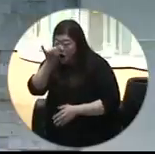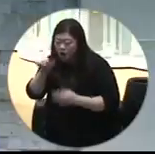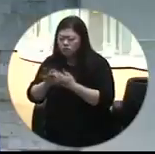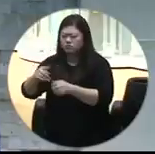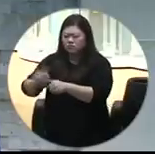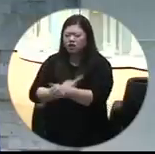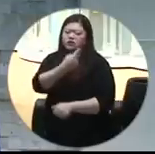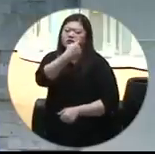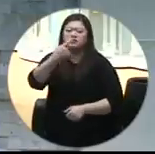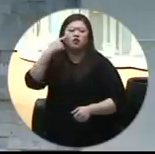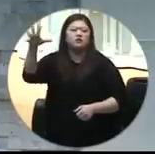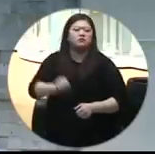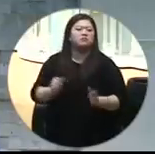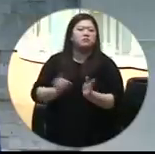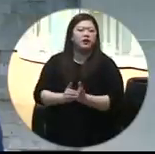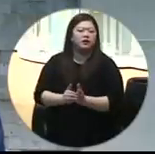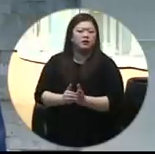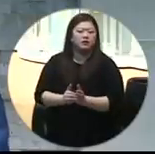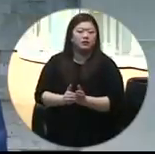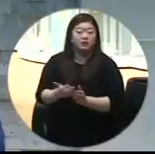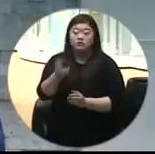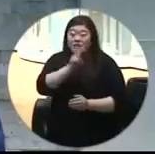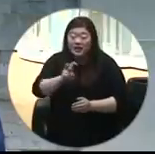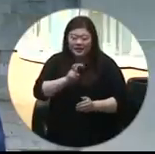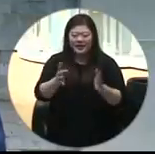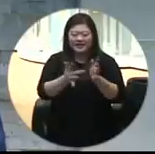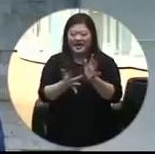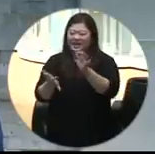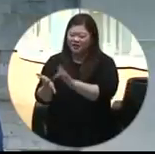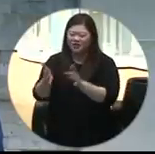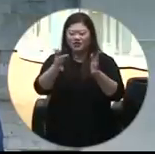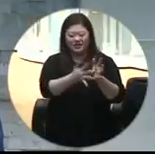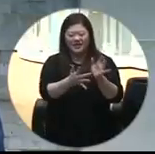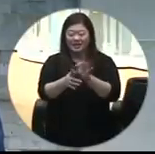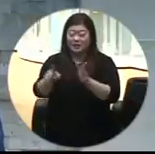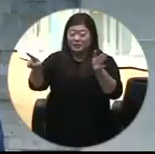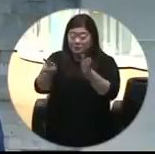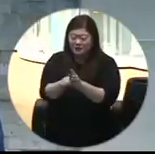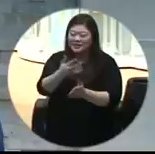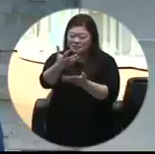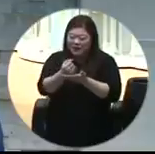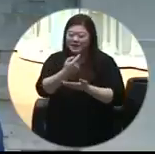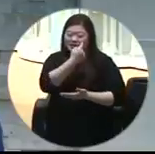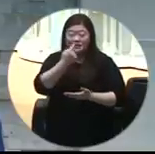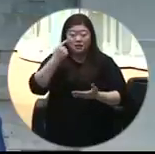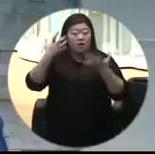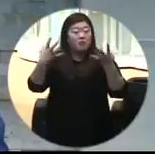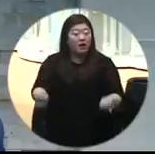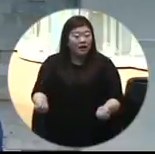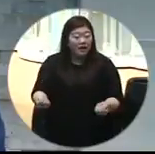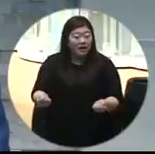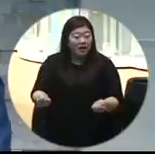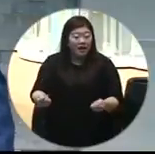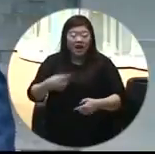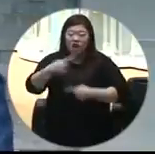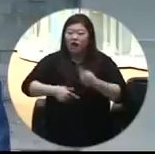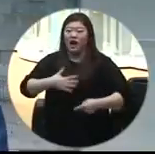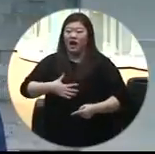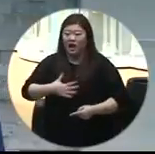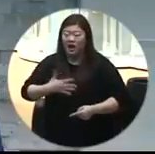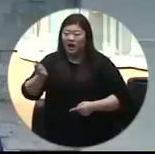예수에서 믿는 거 받은 증거 많도다. 증거가 이 증거가. 아무 감각 없이